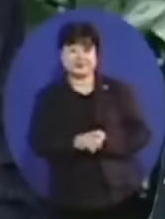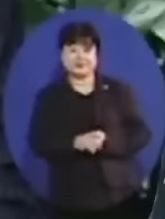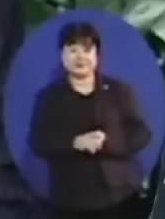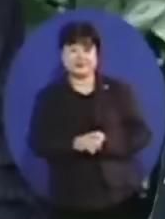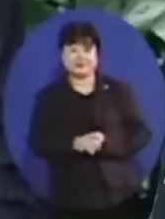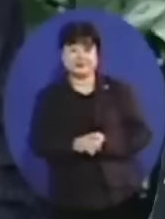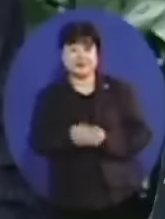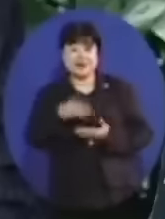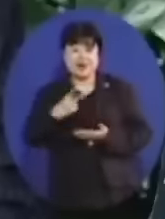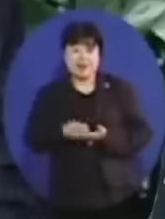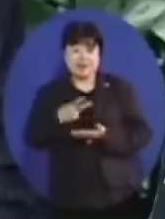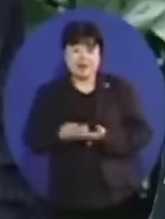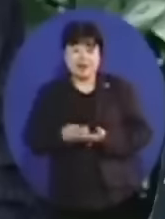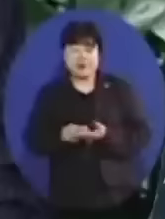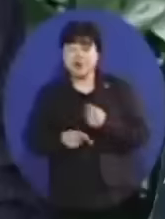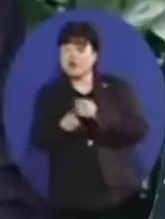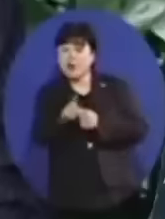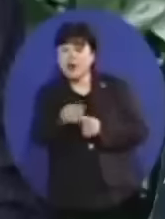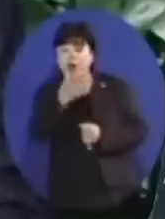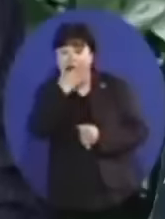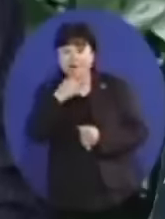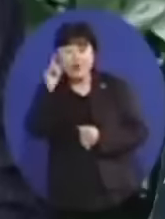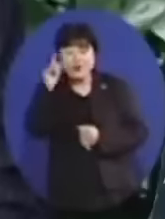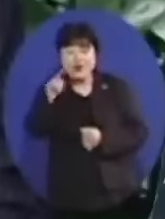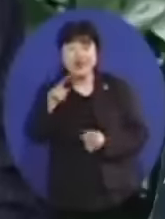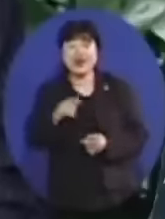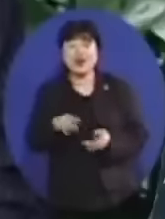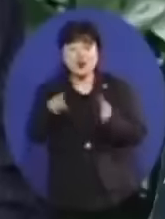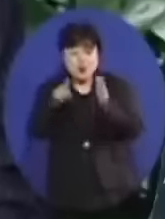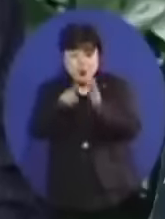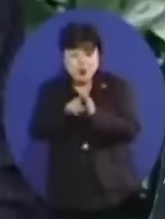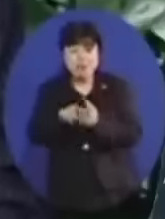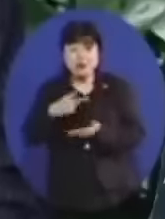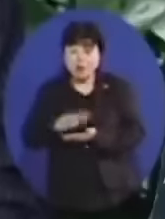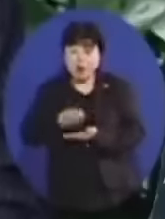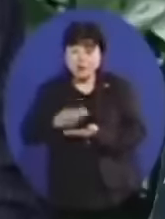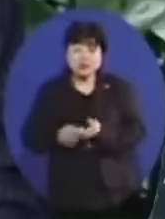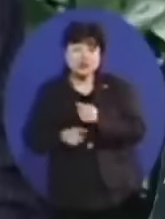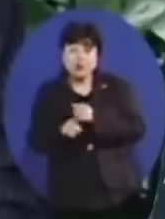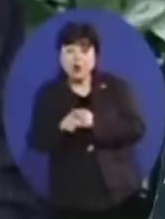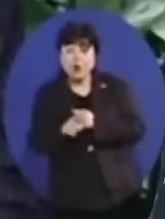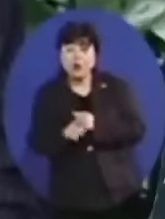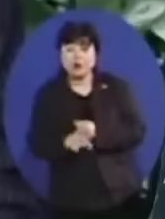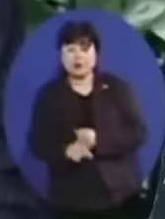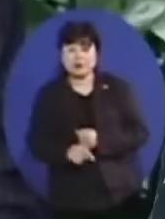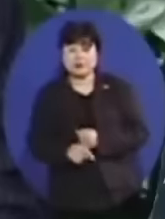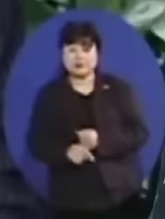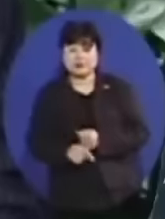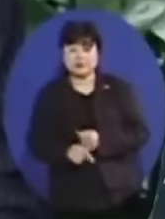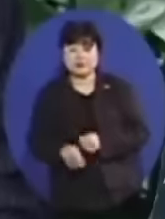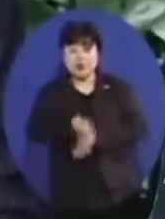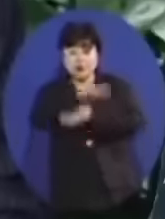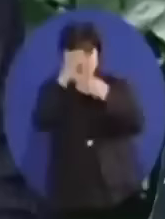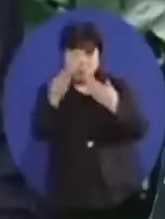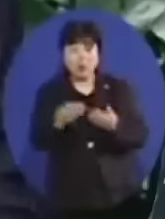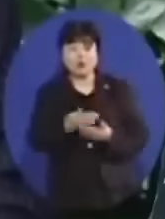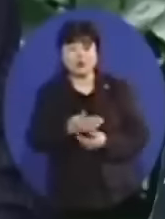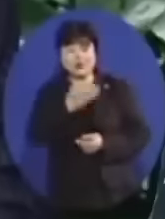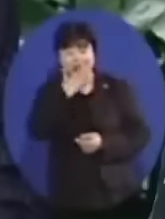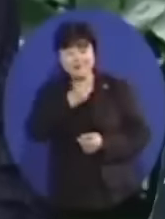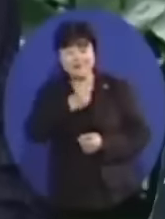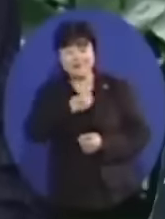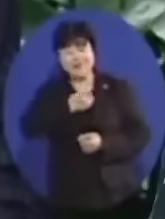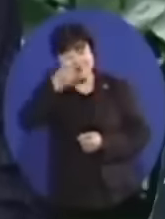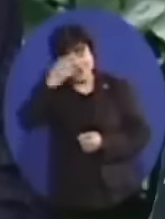살려고 발버둥을 외칩니까? 행복한 내일을 살기 위해서 발버둥을 외치시니 장군도 행복하게 될 것을 꿈꾸십시오.